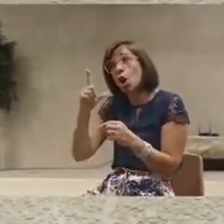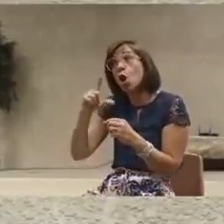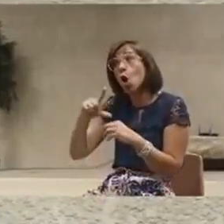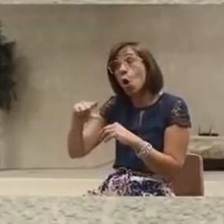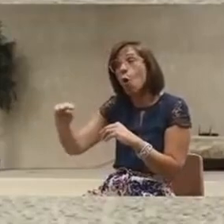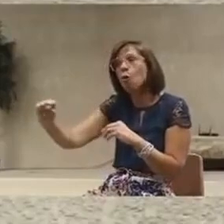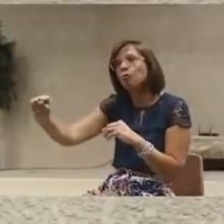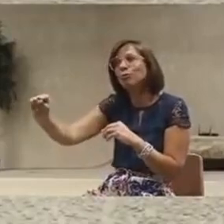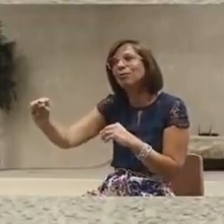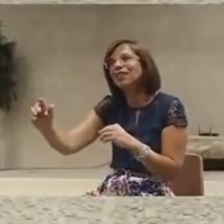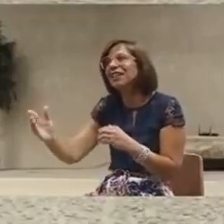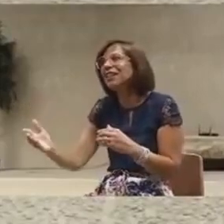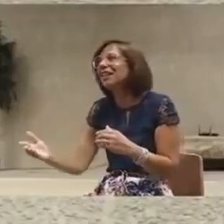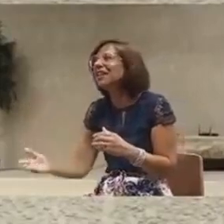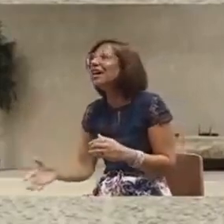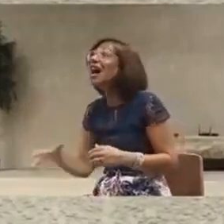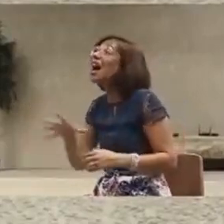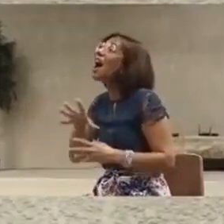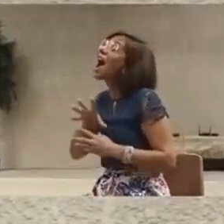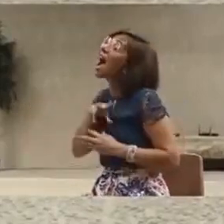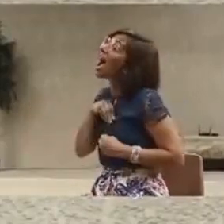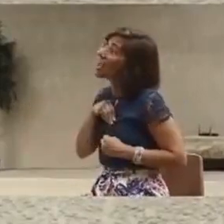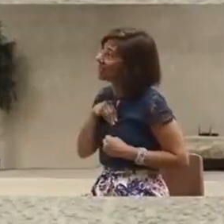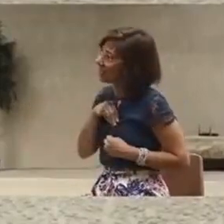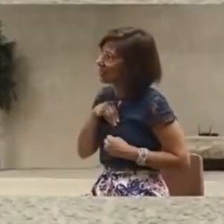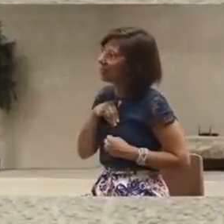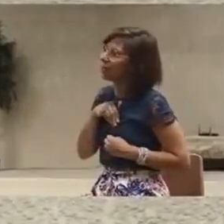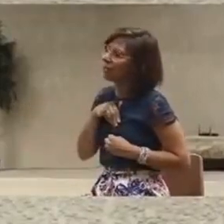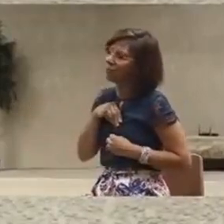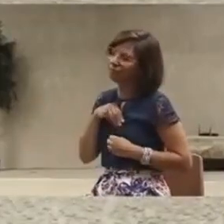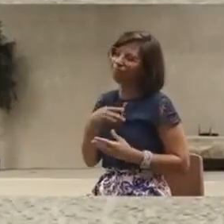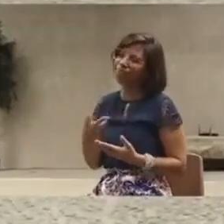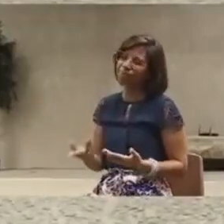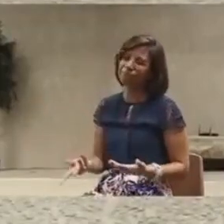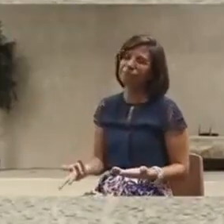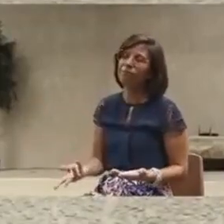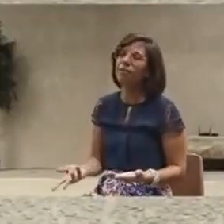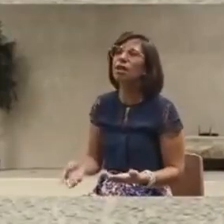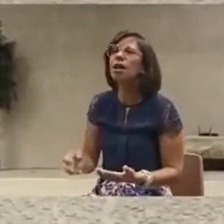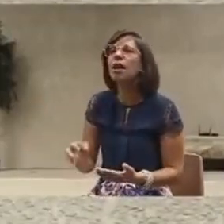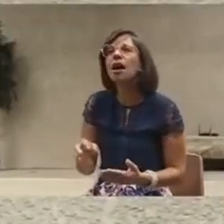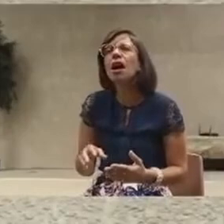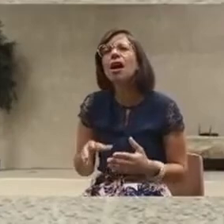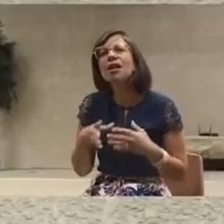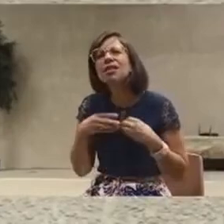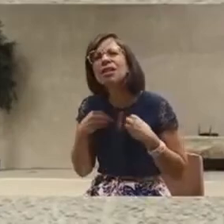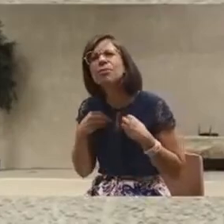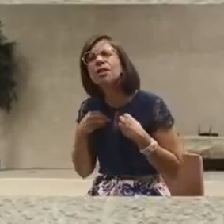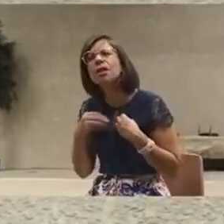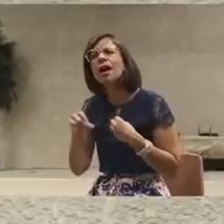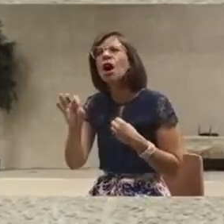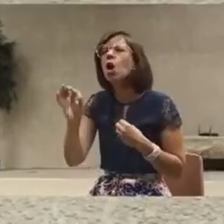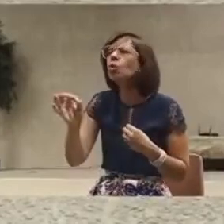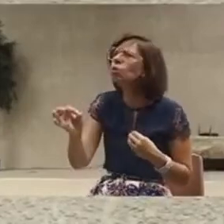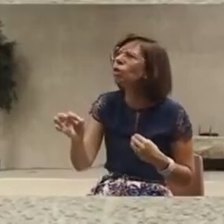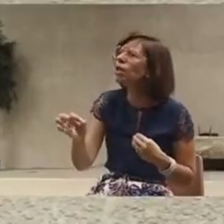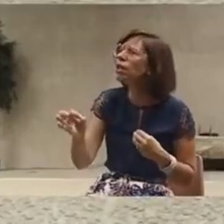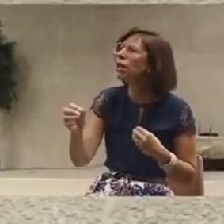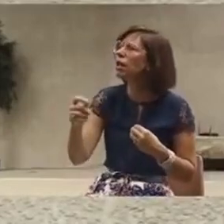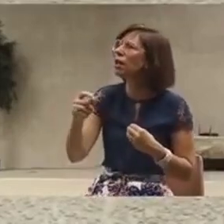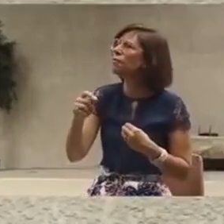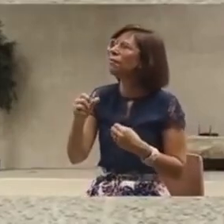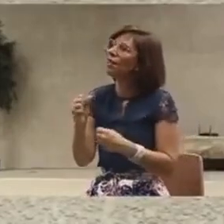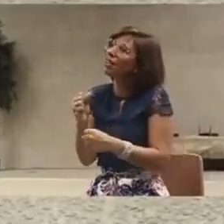enseignable à accepter les choses parfois difficiles.